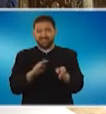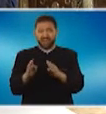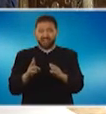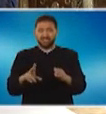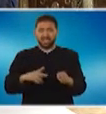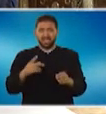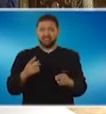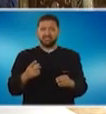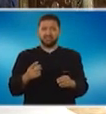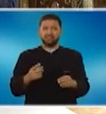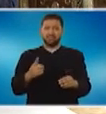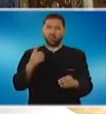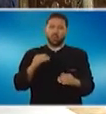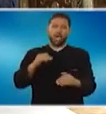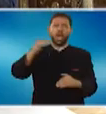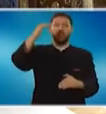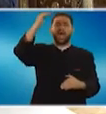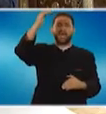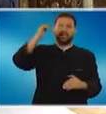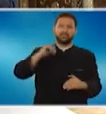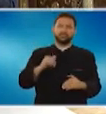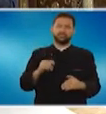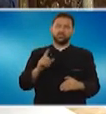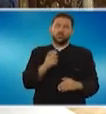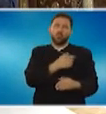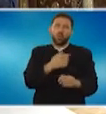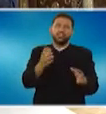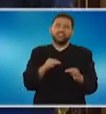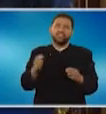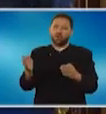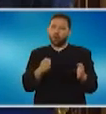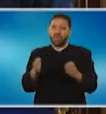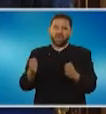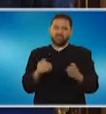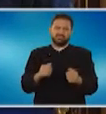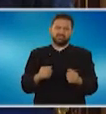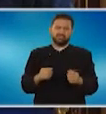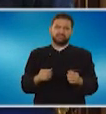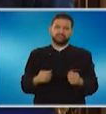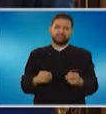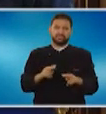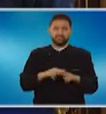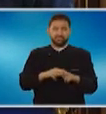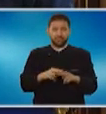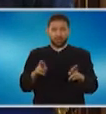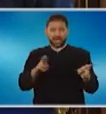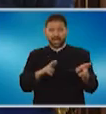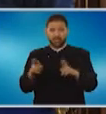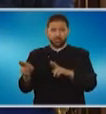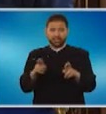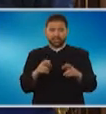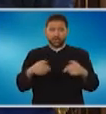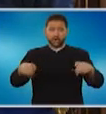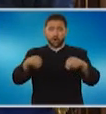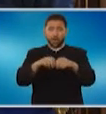este, dintre ele, este extrem de mare, nu pot fi comparate. E vorba de cum ne raportăm noi la